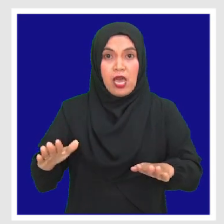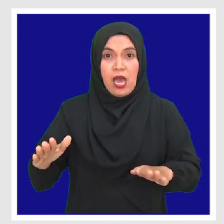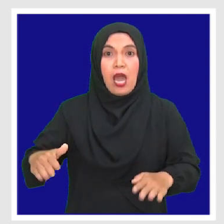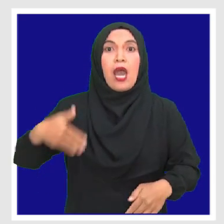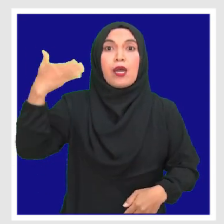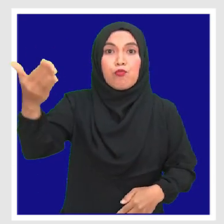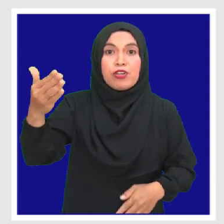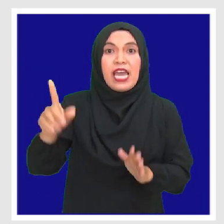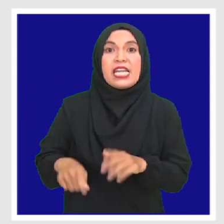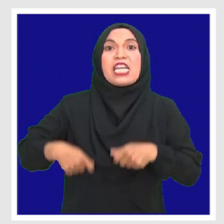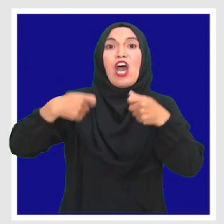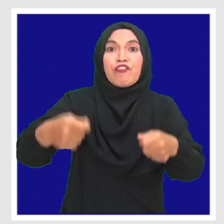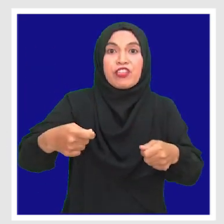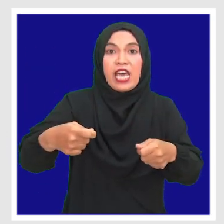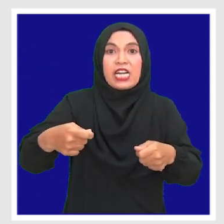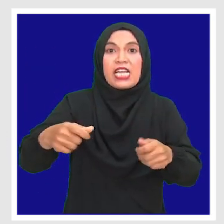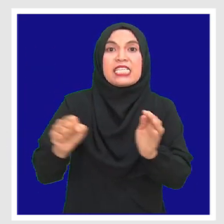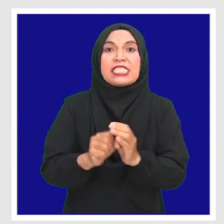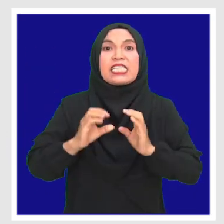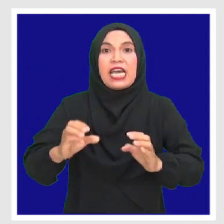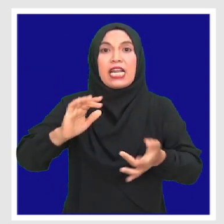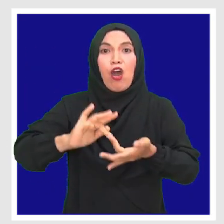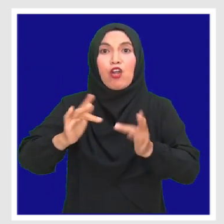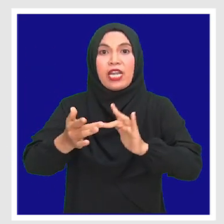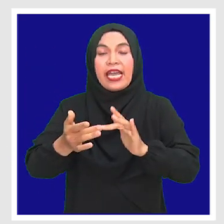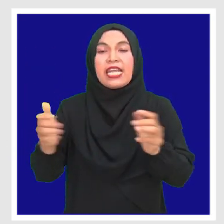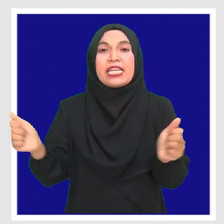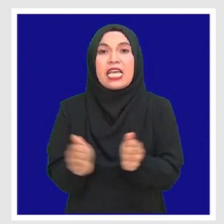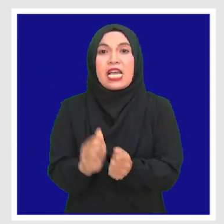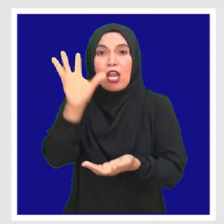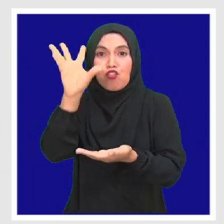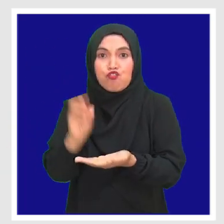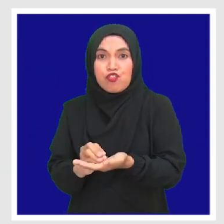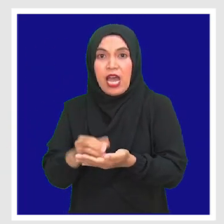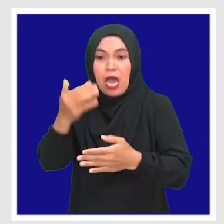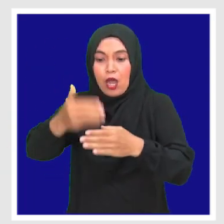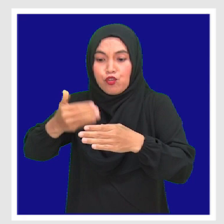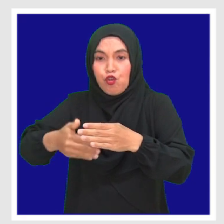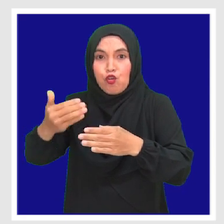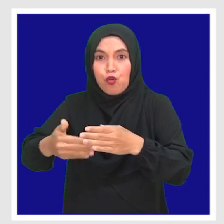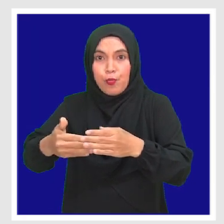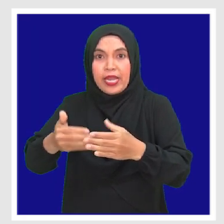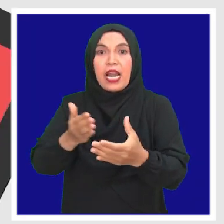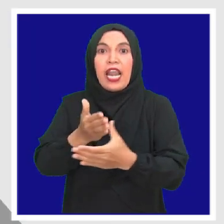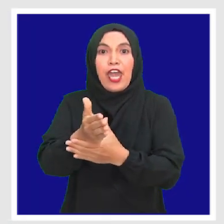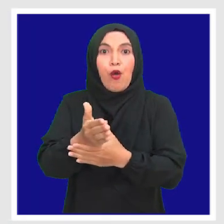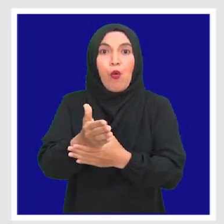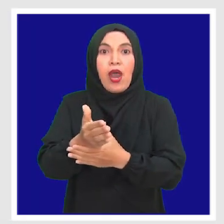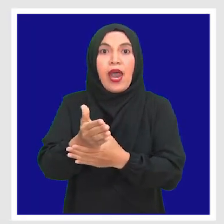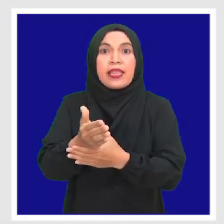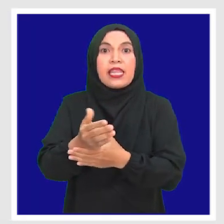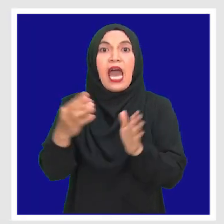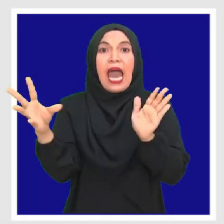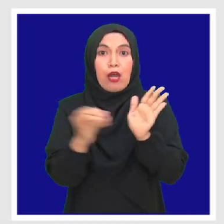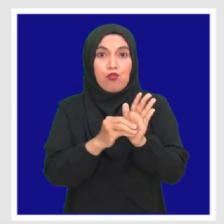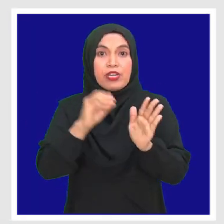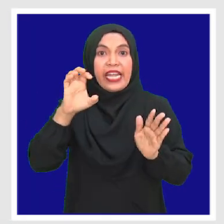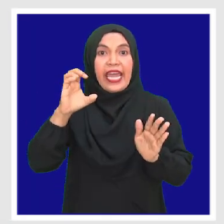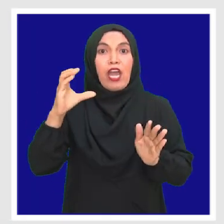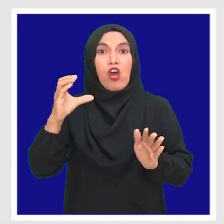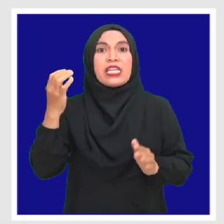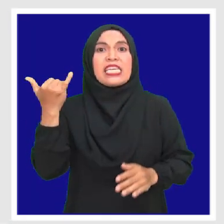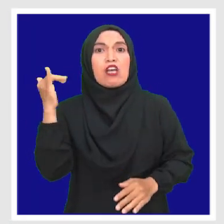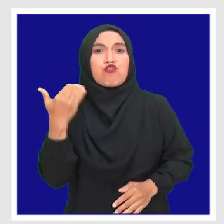Saatos eta pendaftaran kasus dilakukeun secara online ku cara unggah aplikasi atanapi dokumen